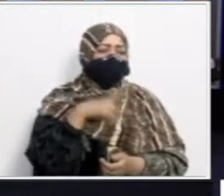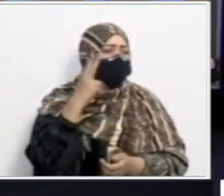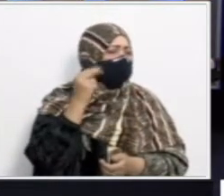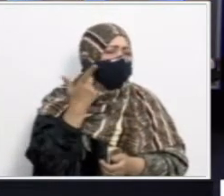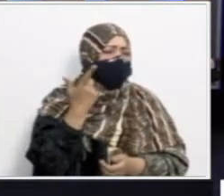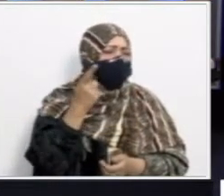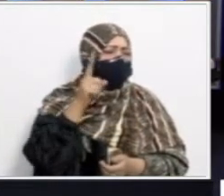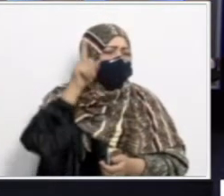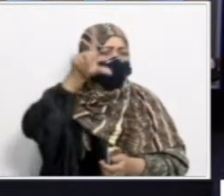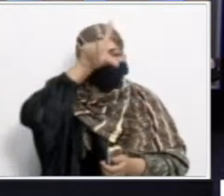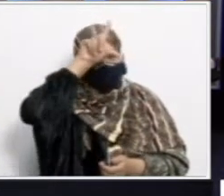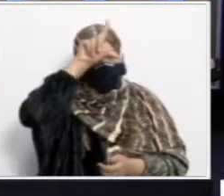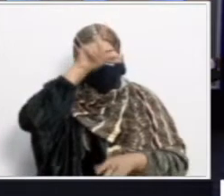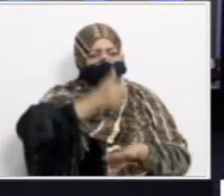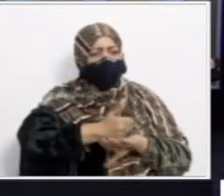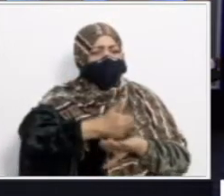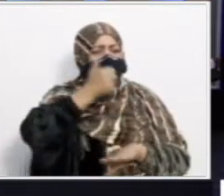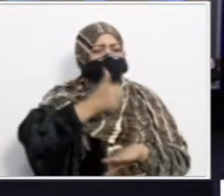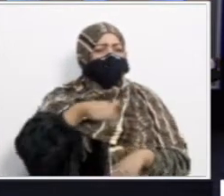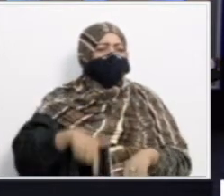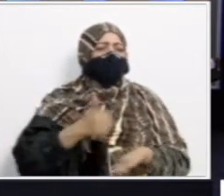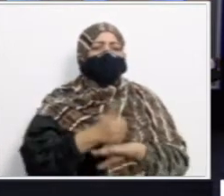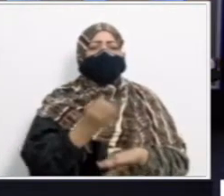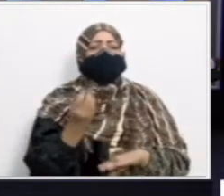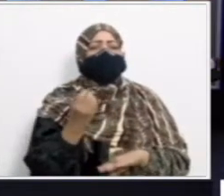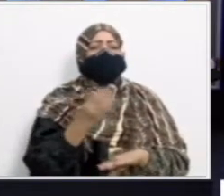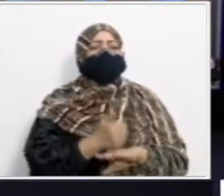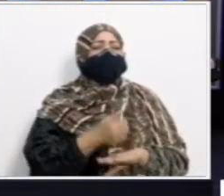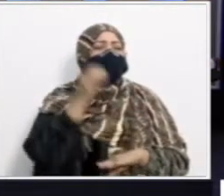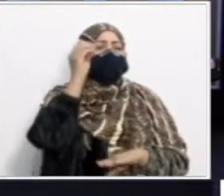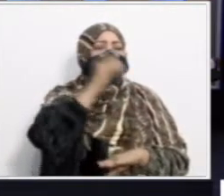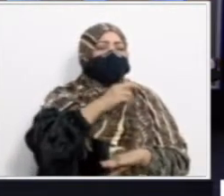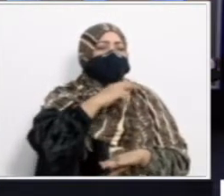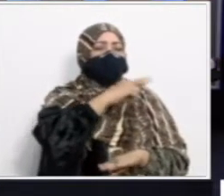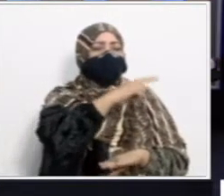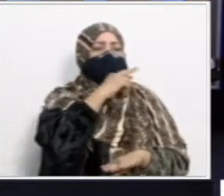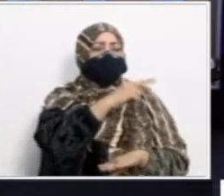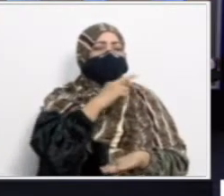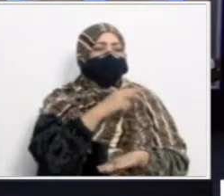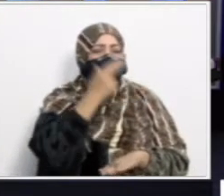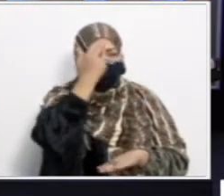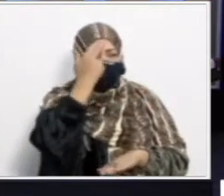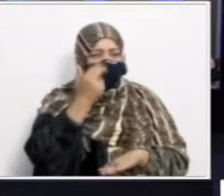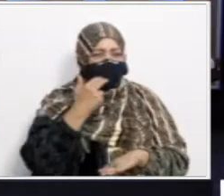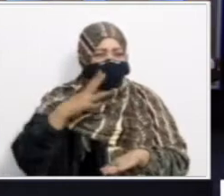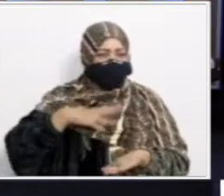جديد من هو؟ قلت له دبيب قالوا لي ايه دبيب قول الخبر هذا توصل لي ولي الامر والعلاج ان شاء الله